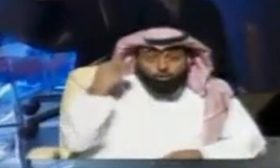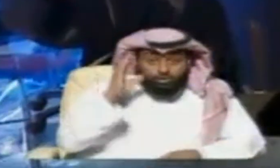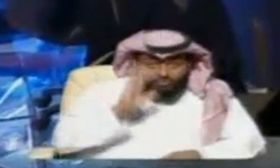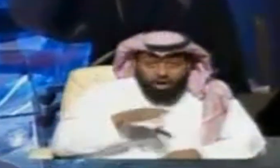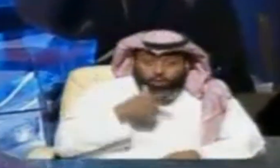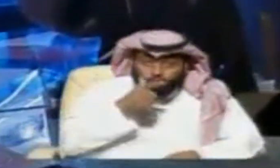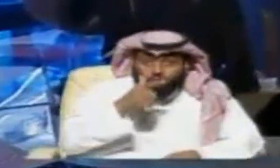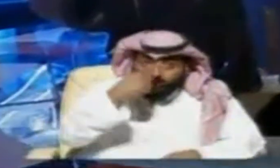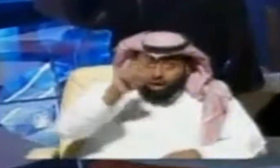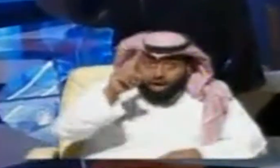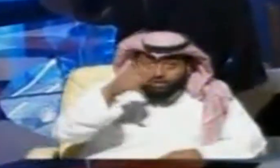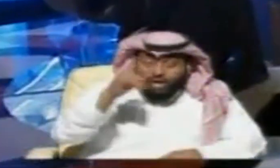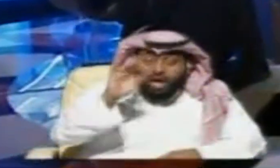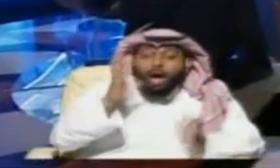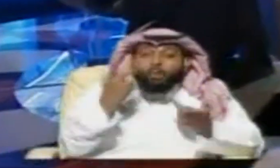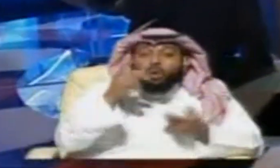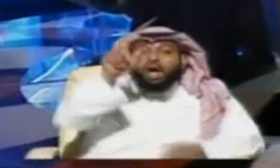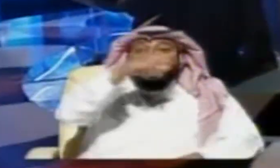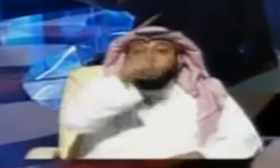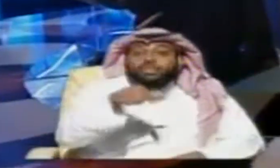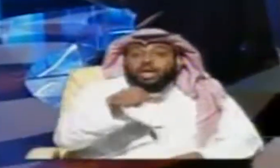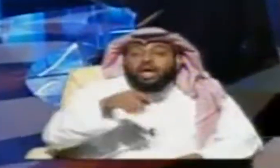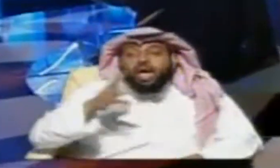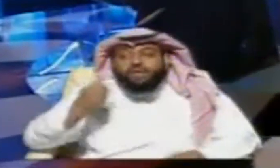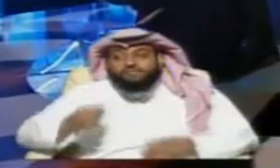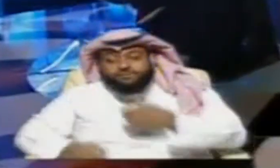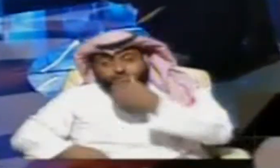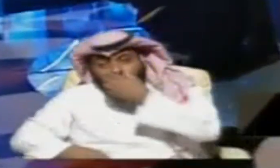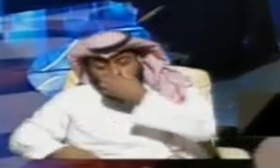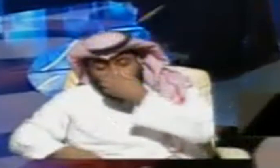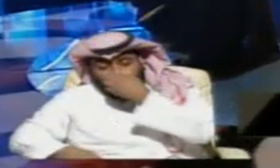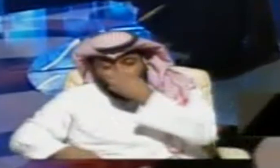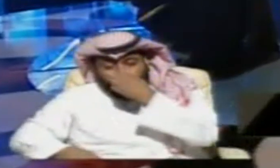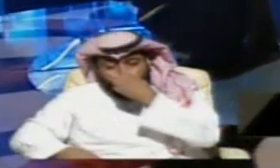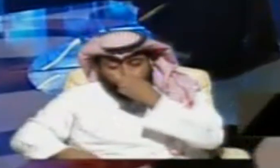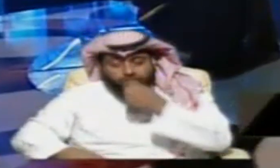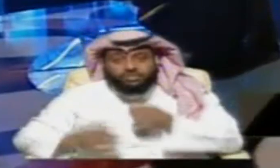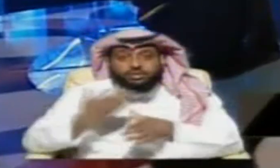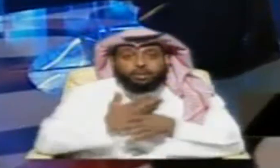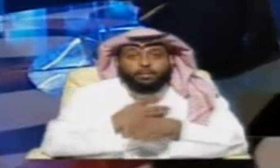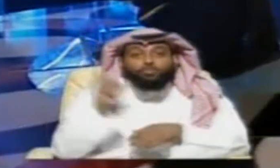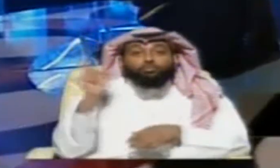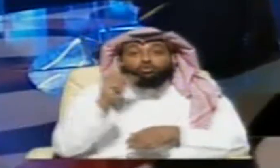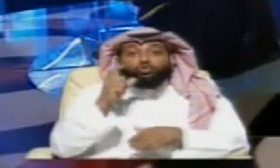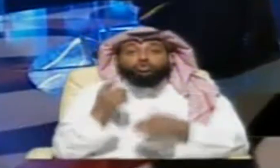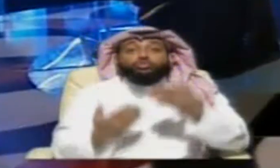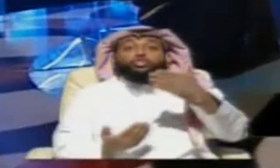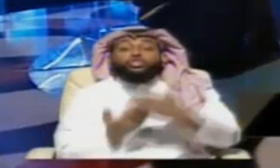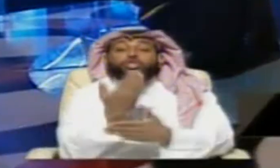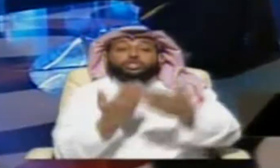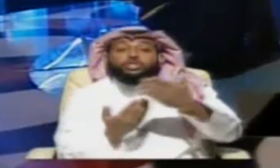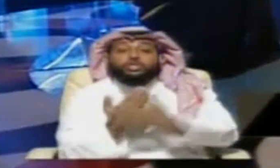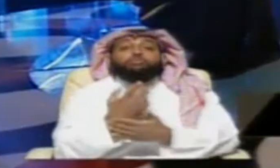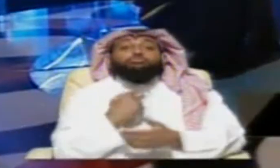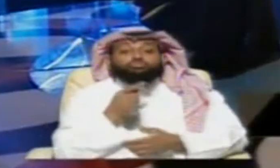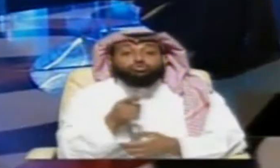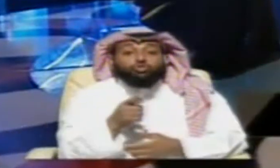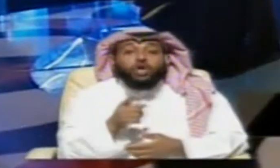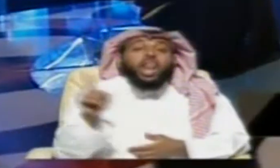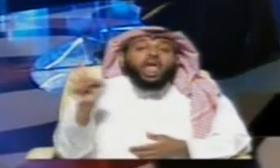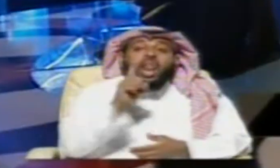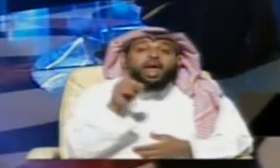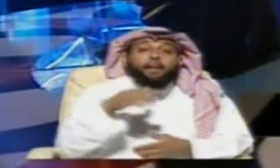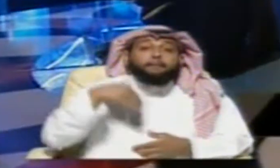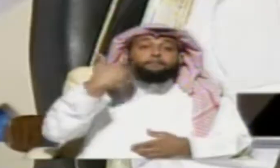شيء عن هاتين الركعتين؟ نعم. أم لا يوجد صلاة ركعتين إطلاقا؟ أم هم مستحبة؟ أريد أن أعرف هل